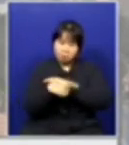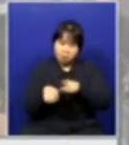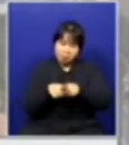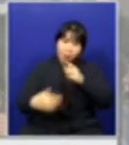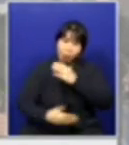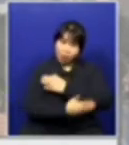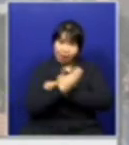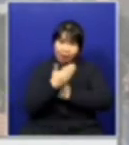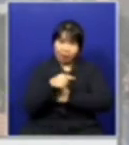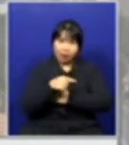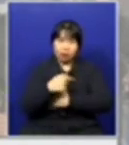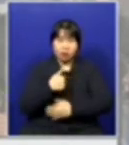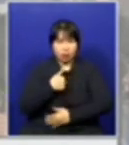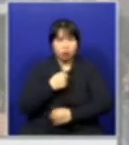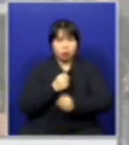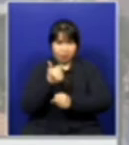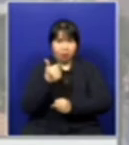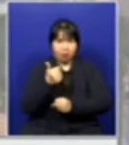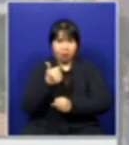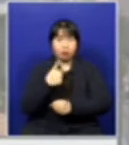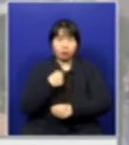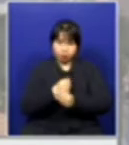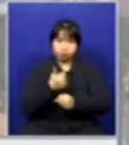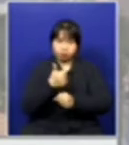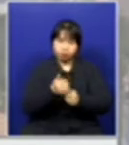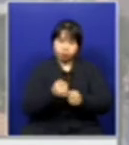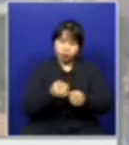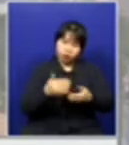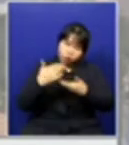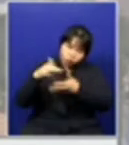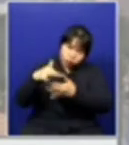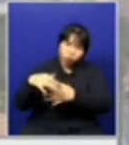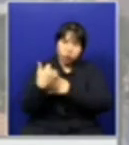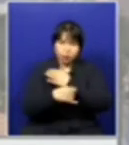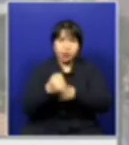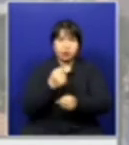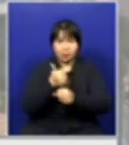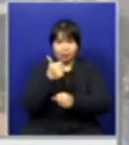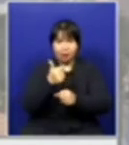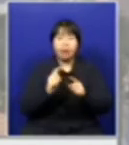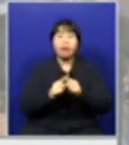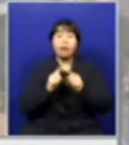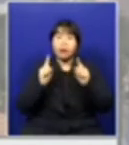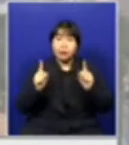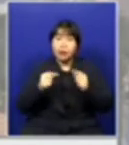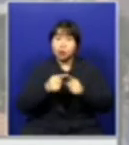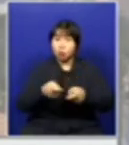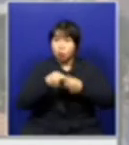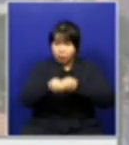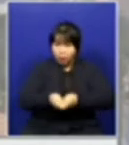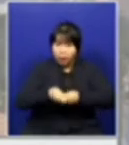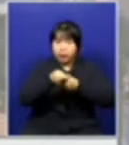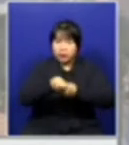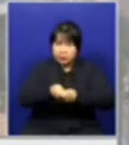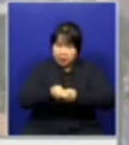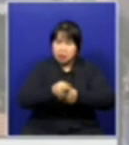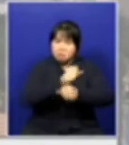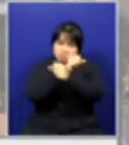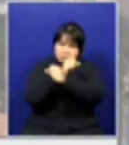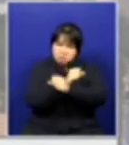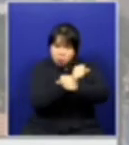ที่มองเห็นโอกาสว่าเรามีความสามารถในการแข่งขันได้แต่การที่จะทำเกษตรปลอดภัยเราจะต้